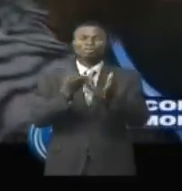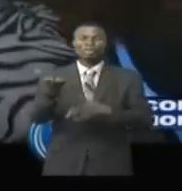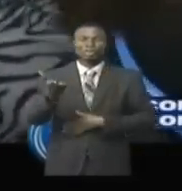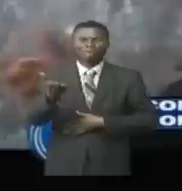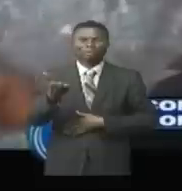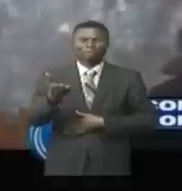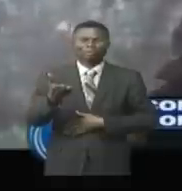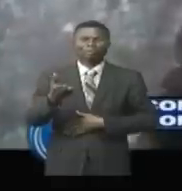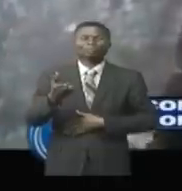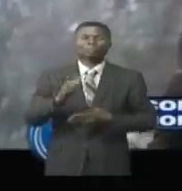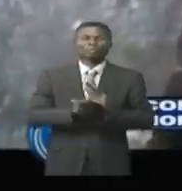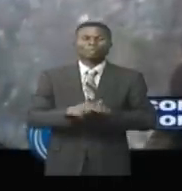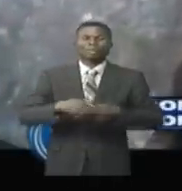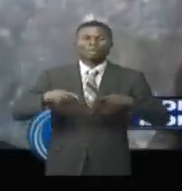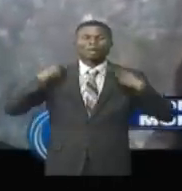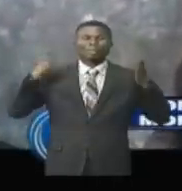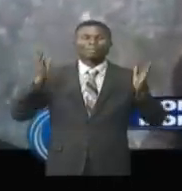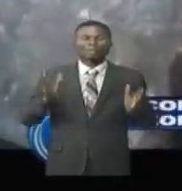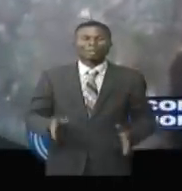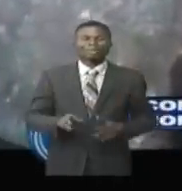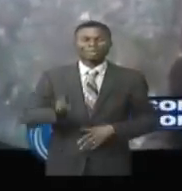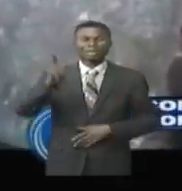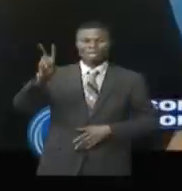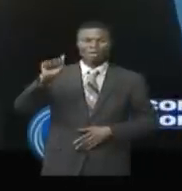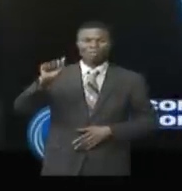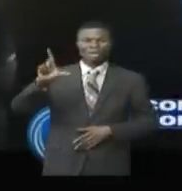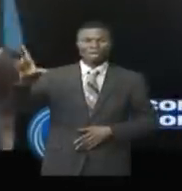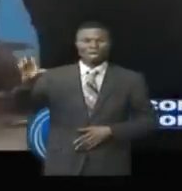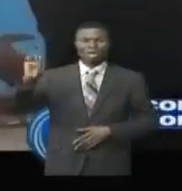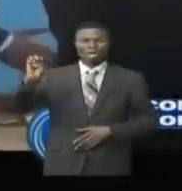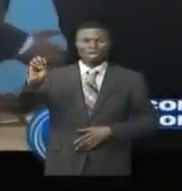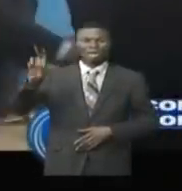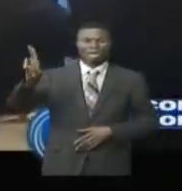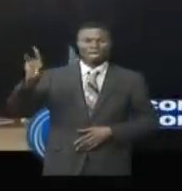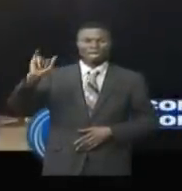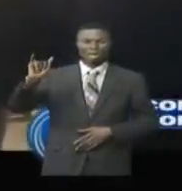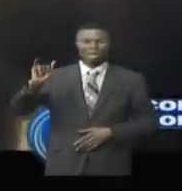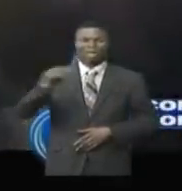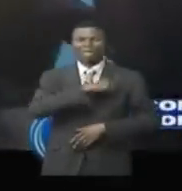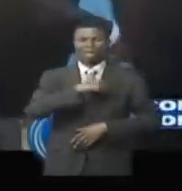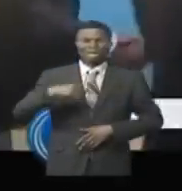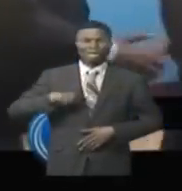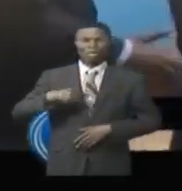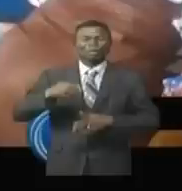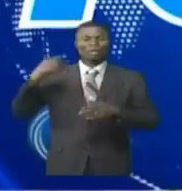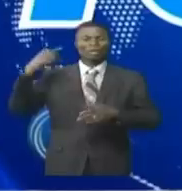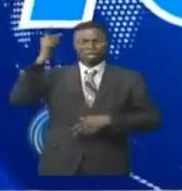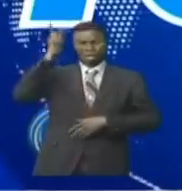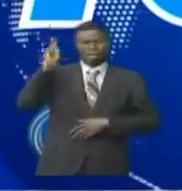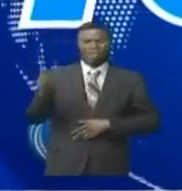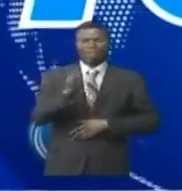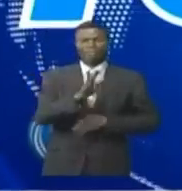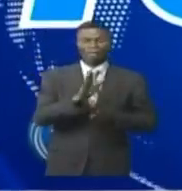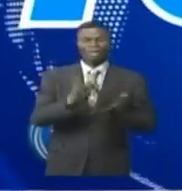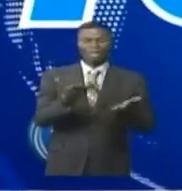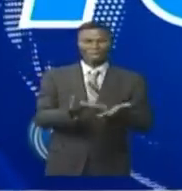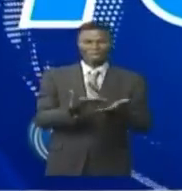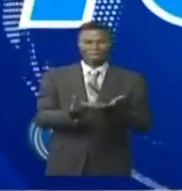les révérends Valérie Dakondambuta et Staline Fidèle Ndondoboni.